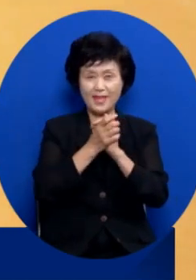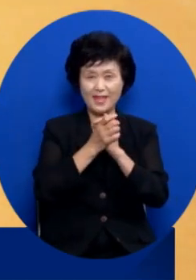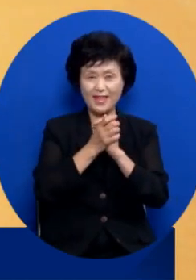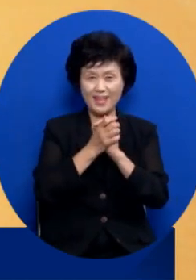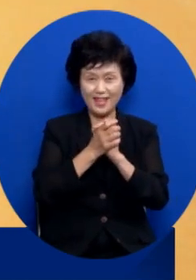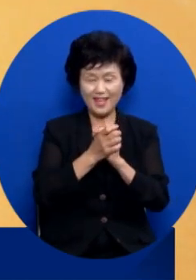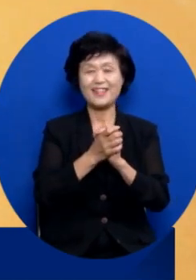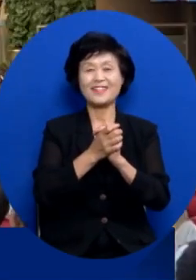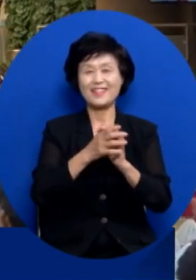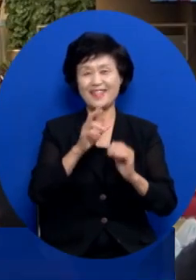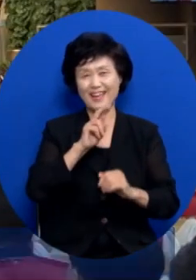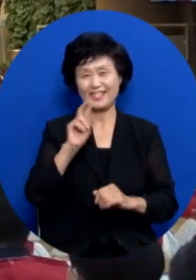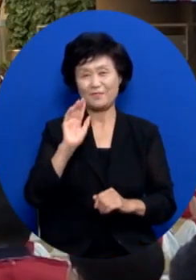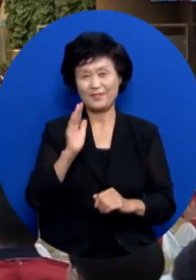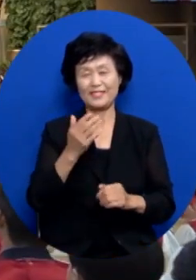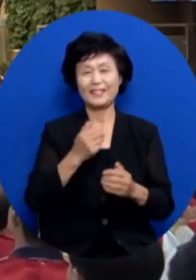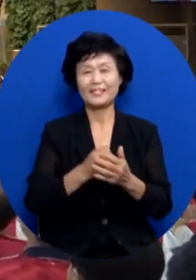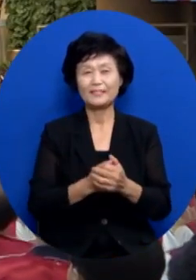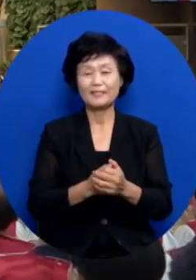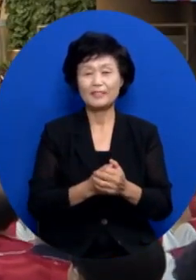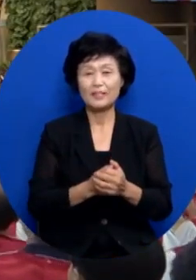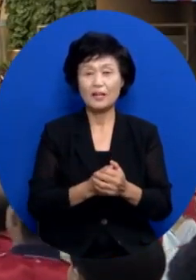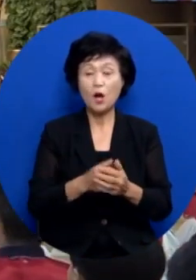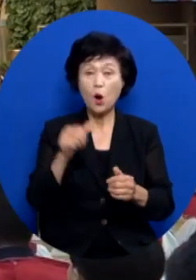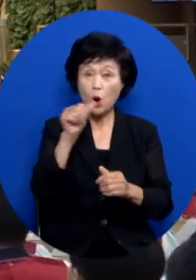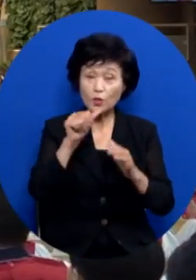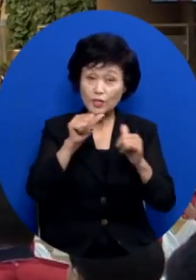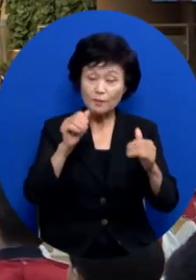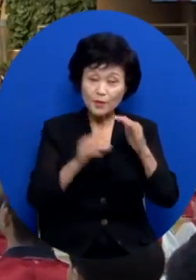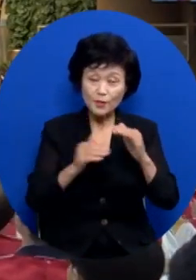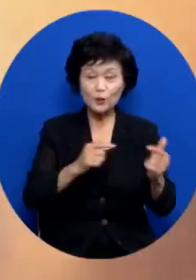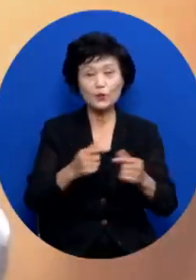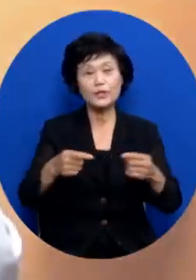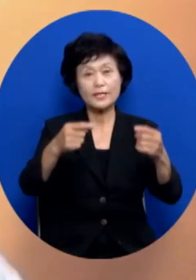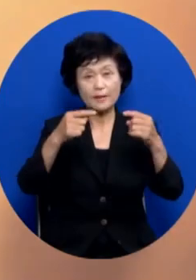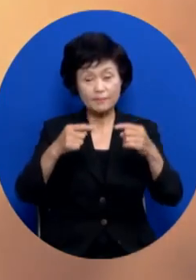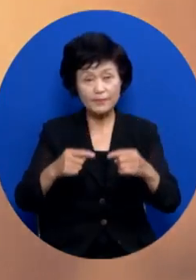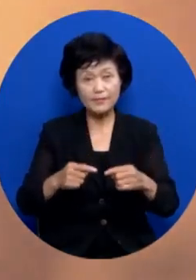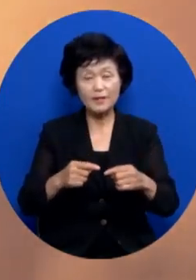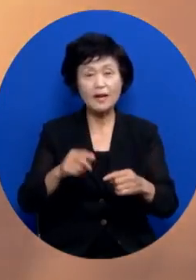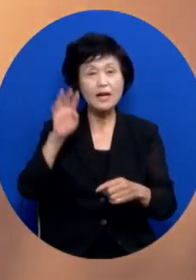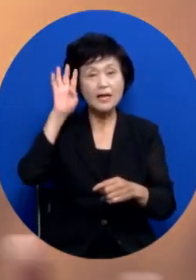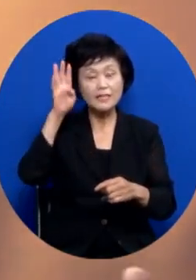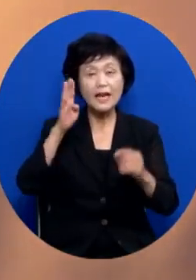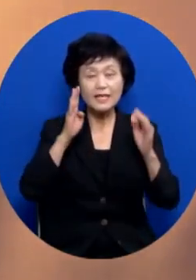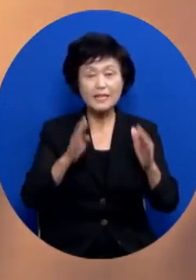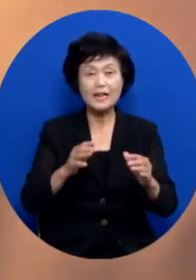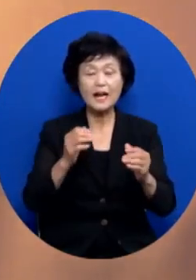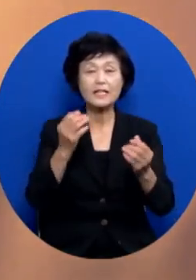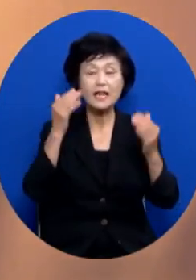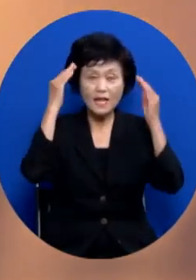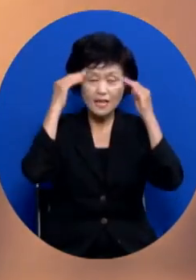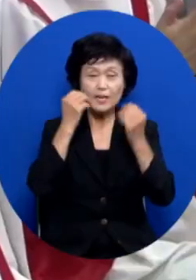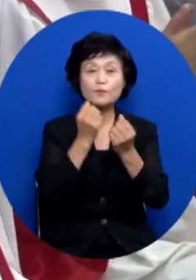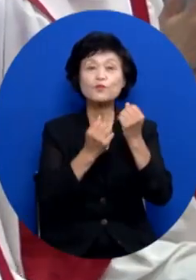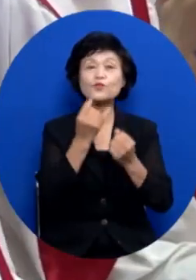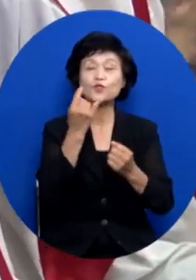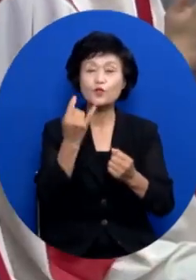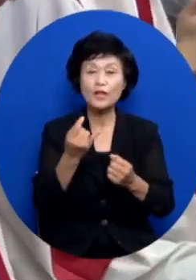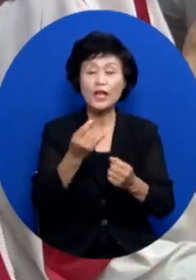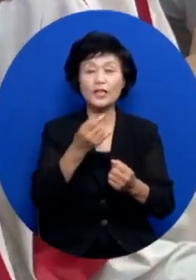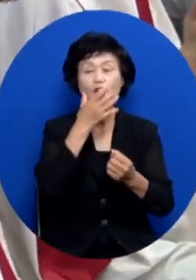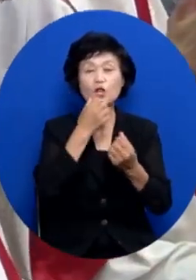해야 됩니다. 5천여 명의 성도들이 참석한 가운데 나흘 동안 열린 여름 수련회는 신년